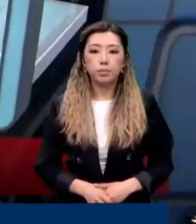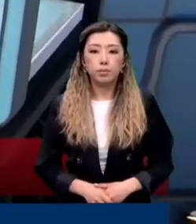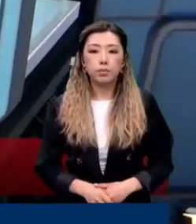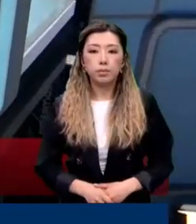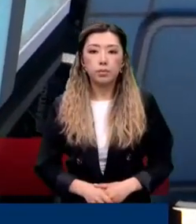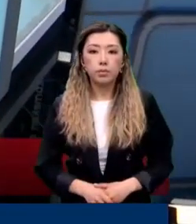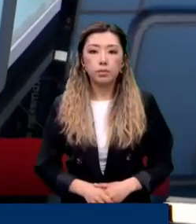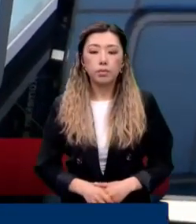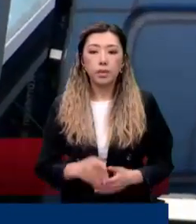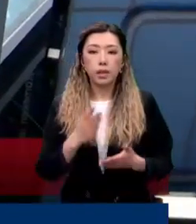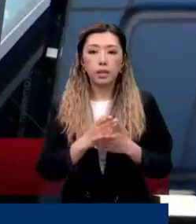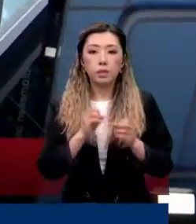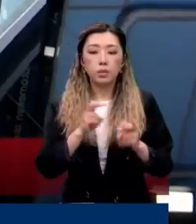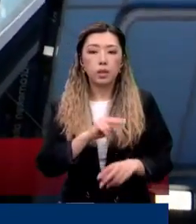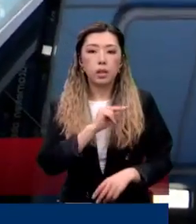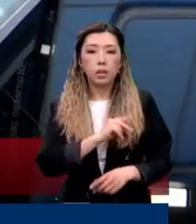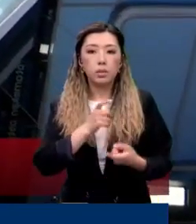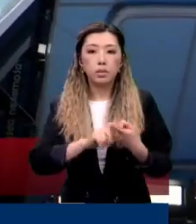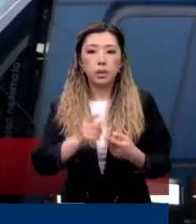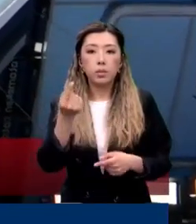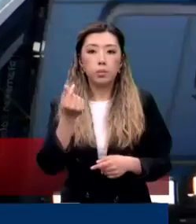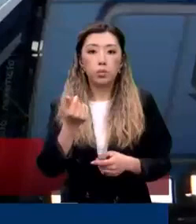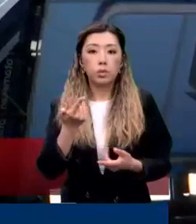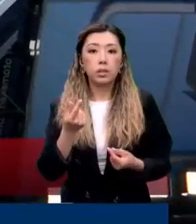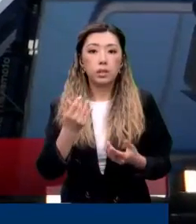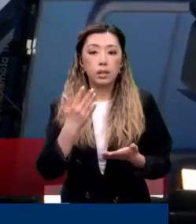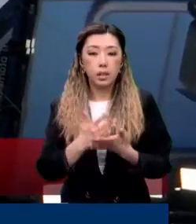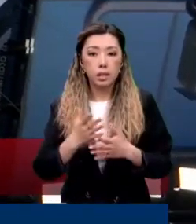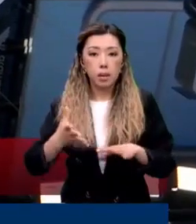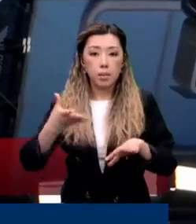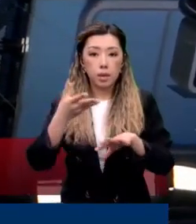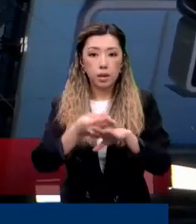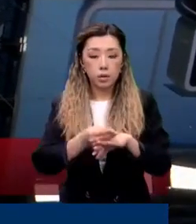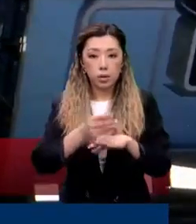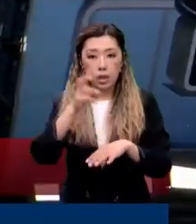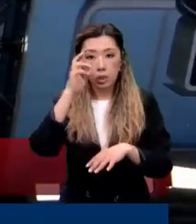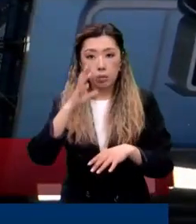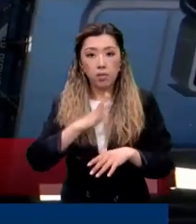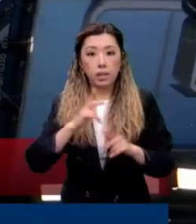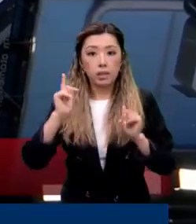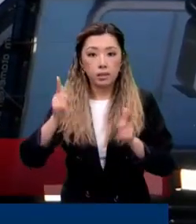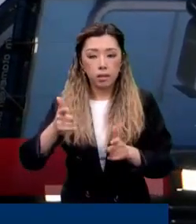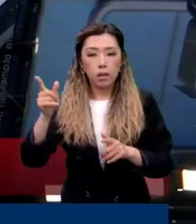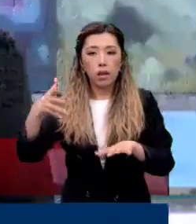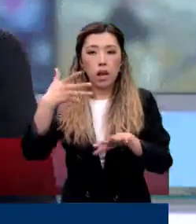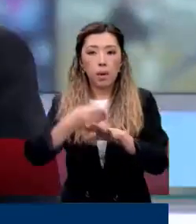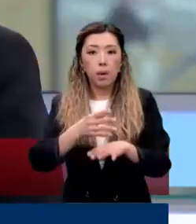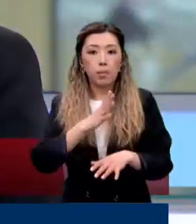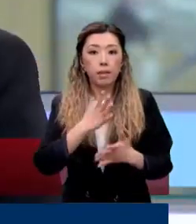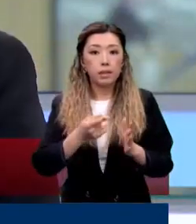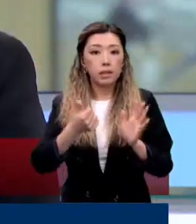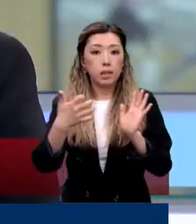проработаются совместно, где бюджет Министерства здравоохранения покрывает, мы туда не вмешиваемся. Где недостающая часть,